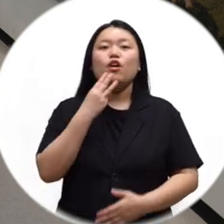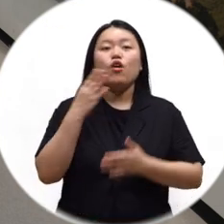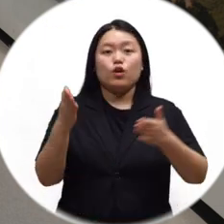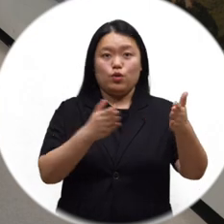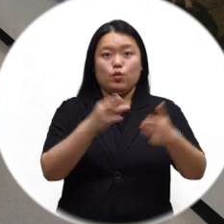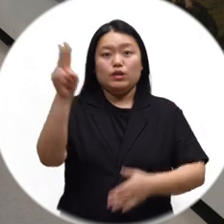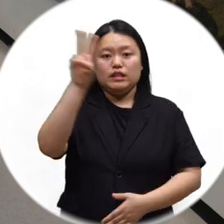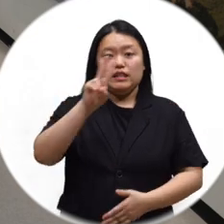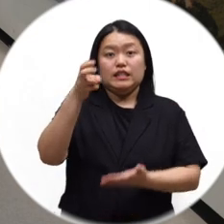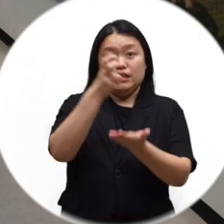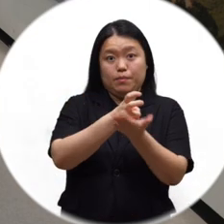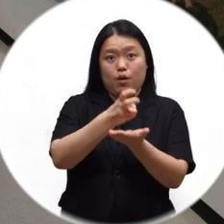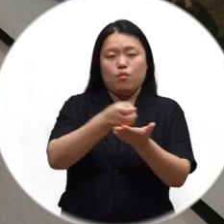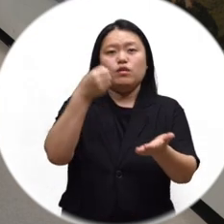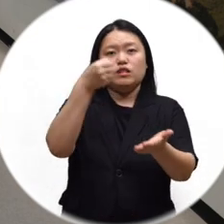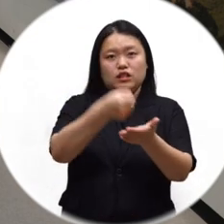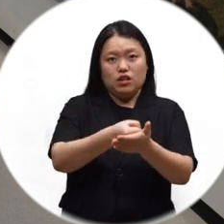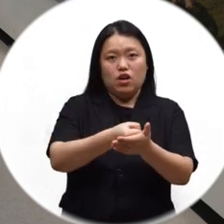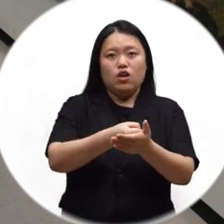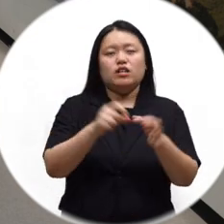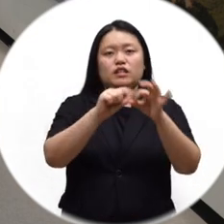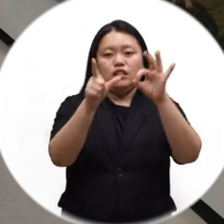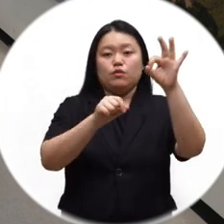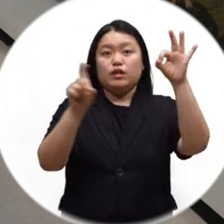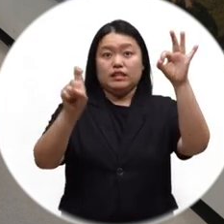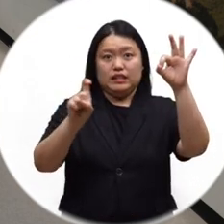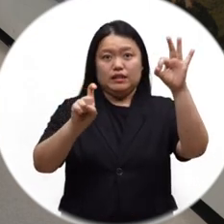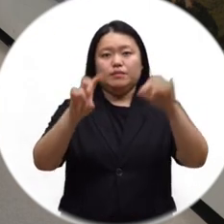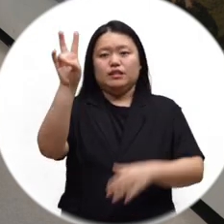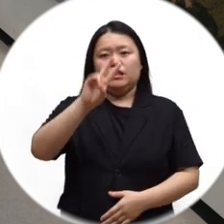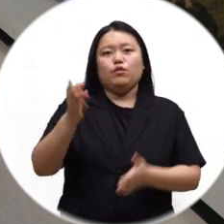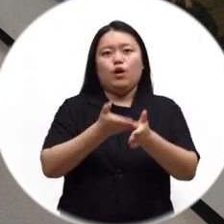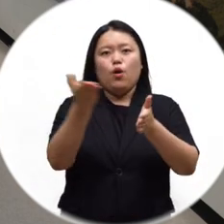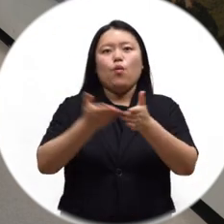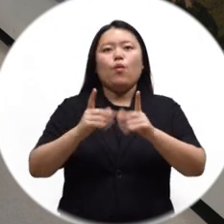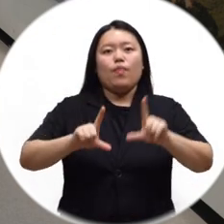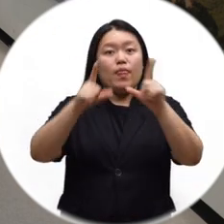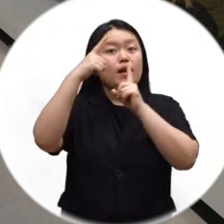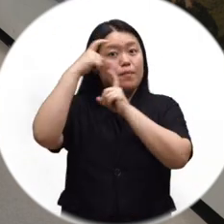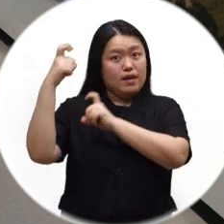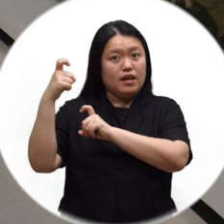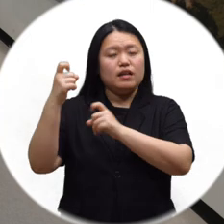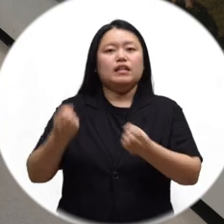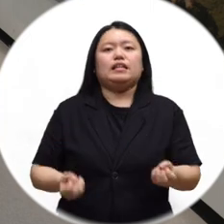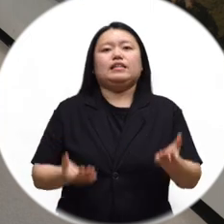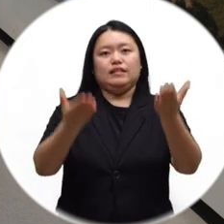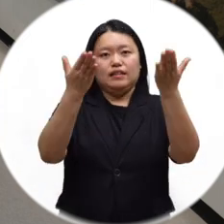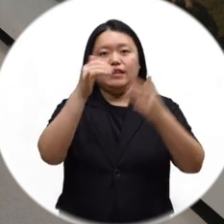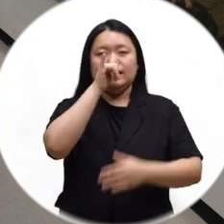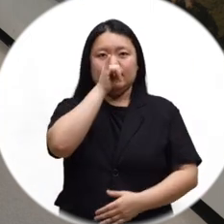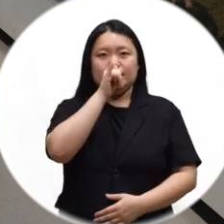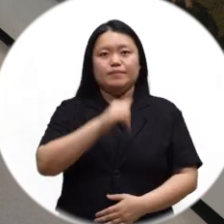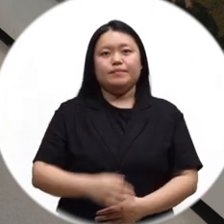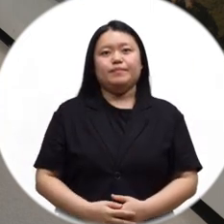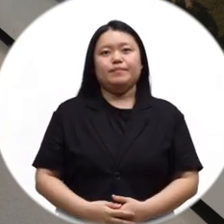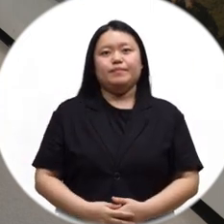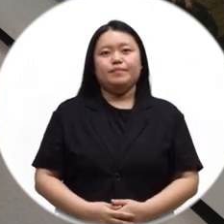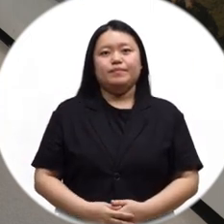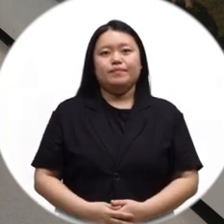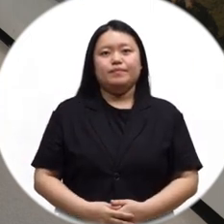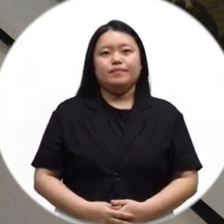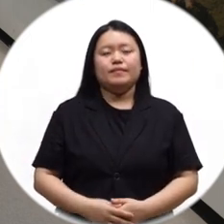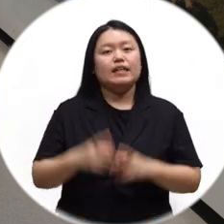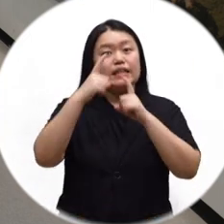시흥시 조례로 지정된 10월 10일 시화호의 날을 맞아 2024 시화호의 날 기념 행사가 열립니다